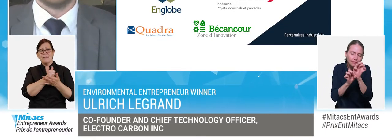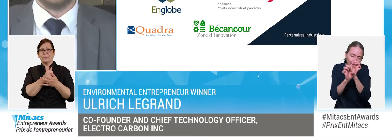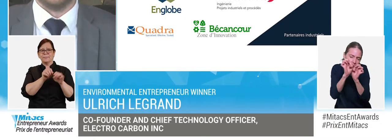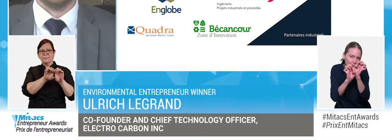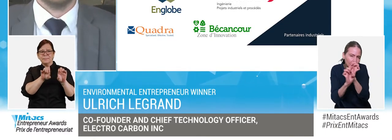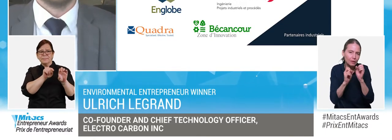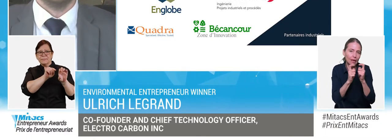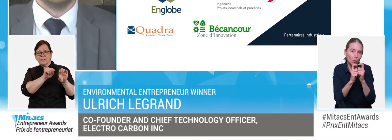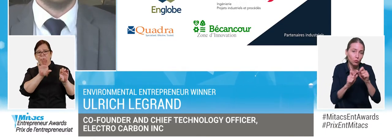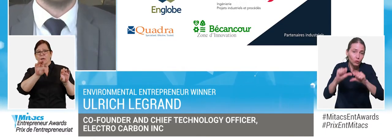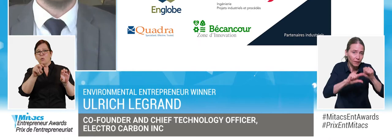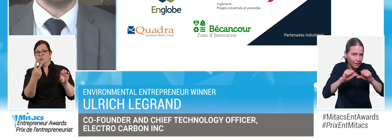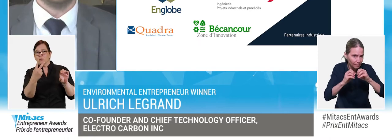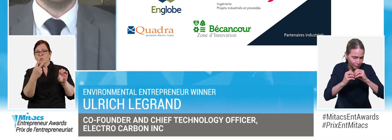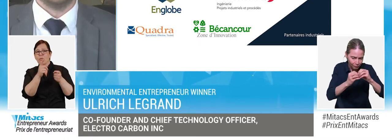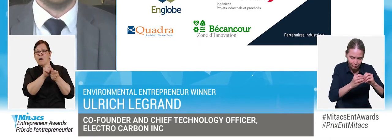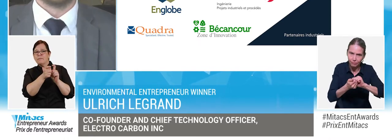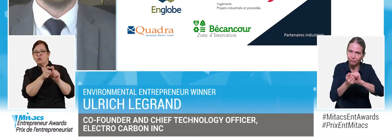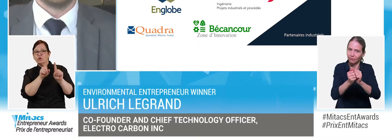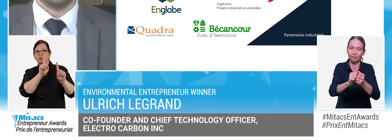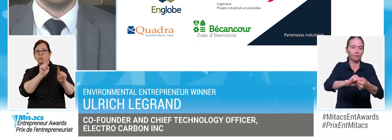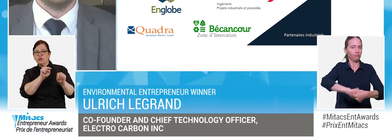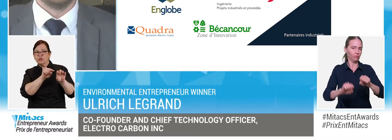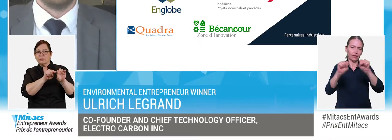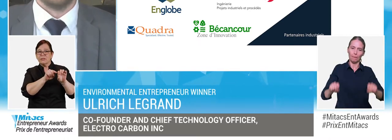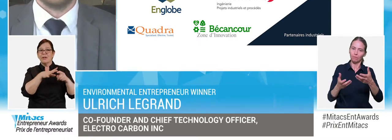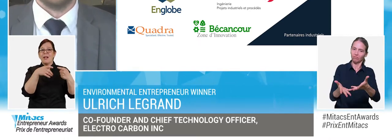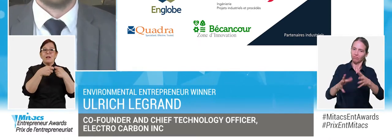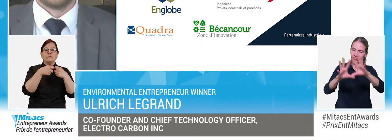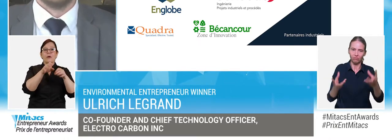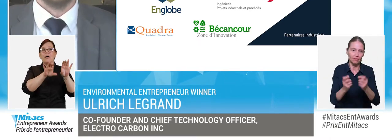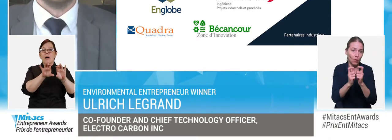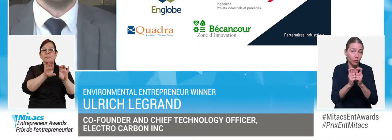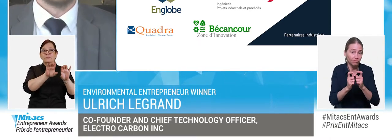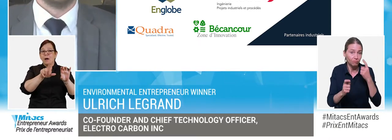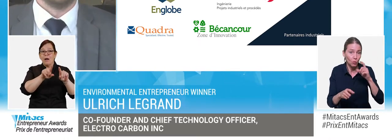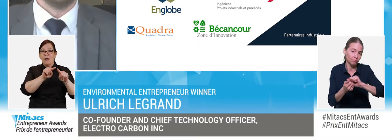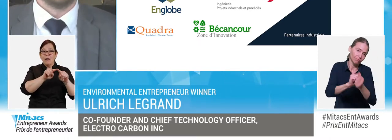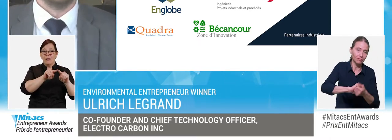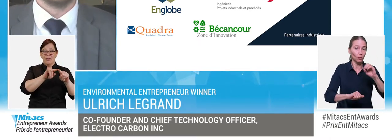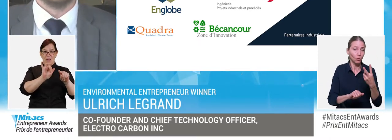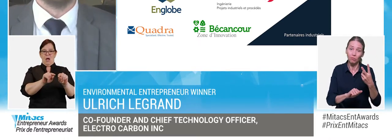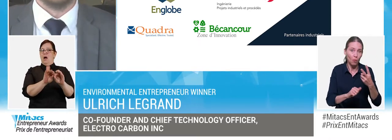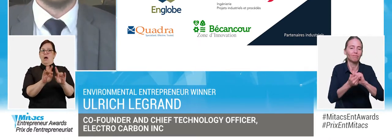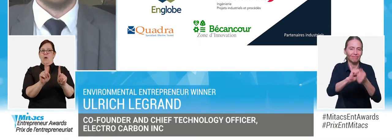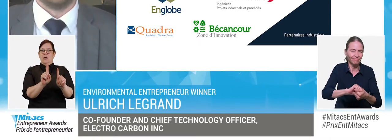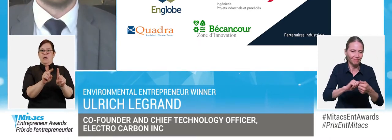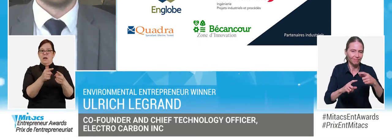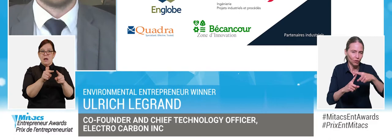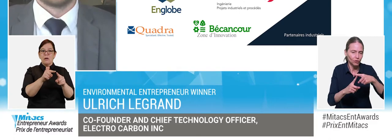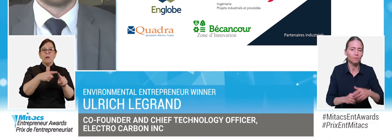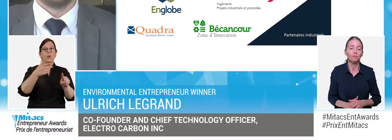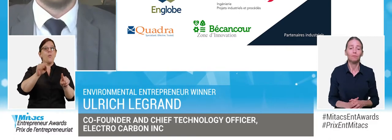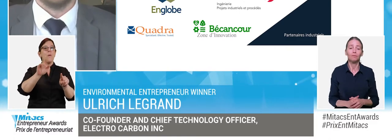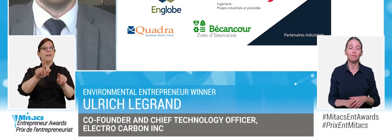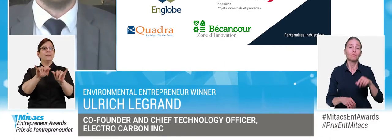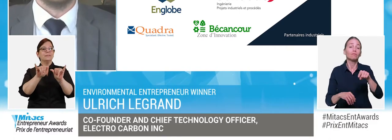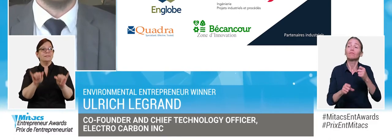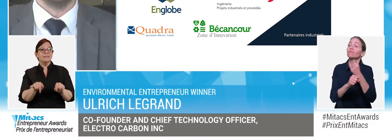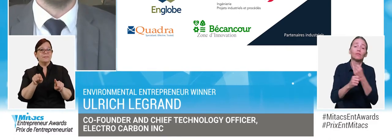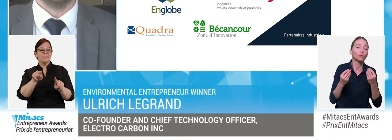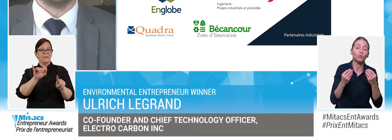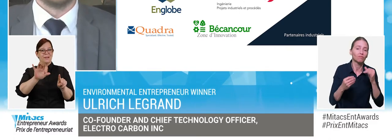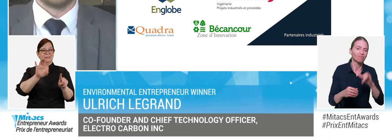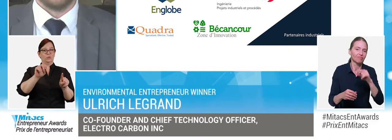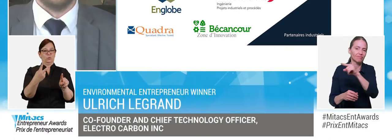et industriels qui nous aident au quotidien à concrétiser ce projet. Je tiens particulièrement à remercier Martin Larocque, cofondateur